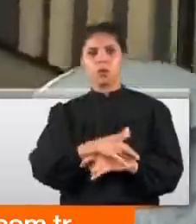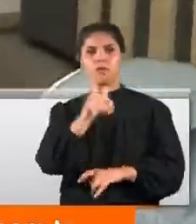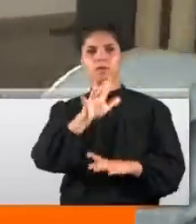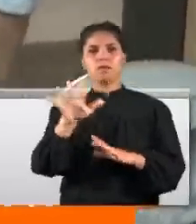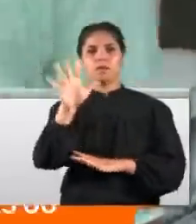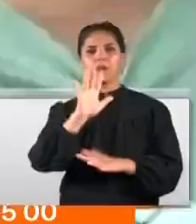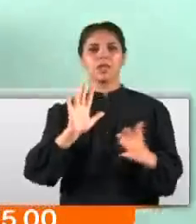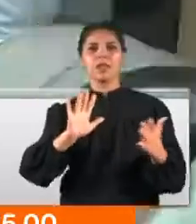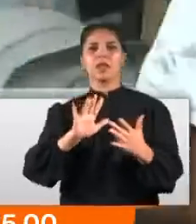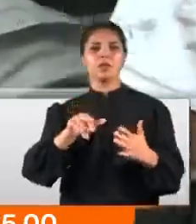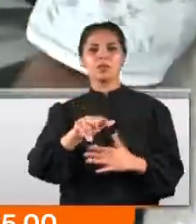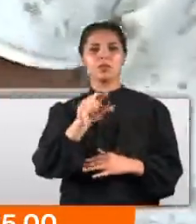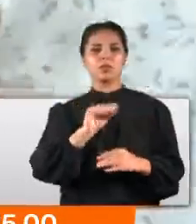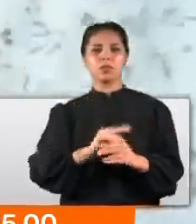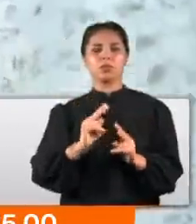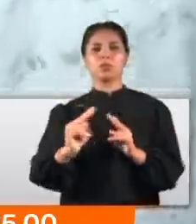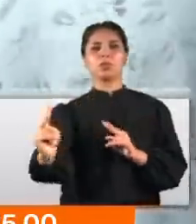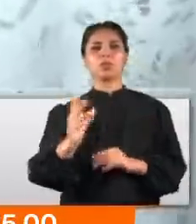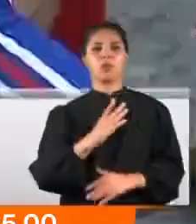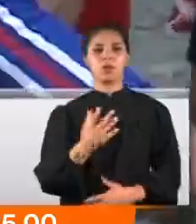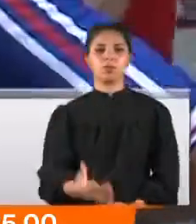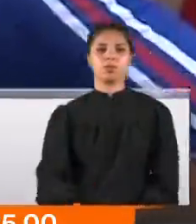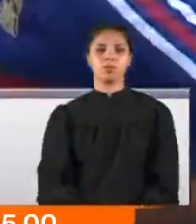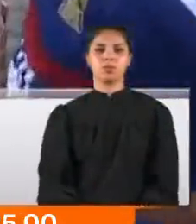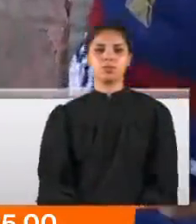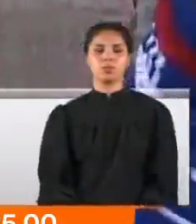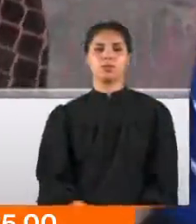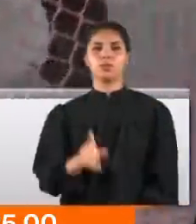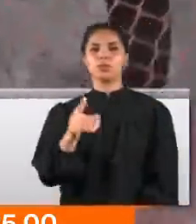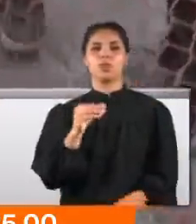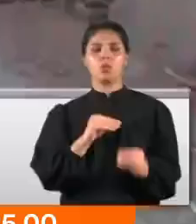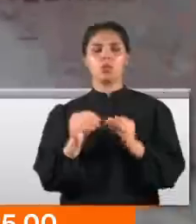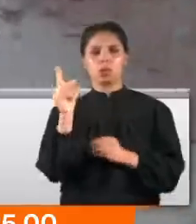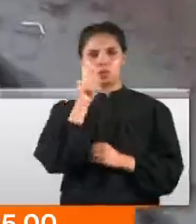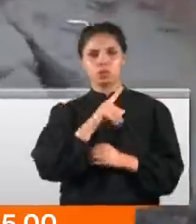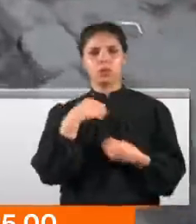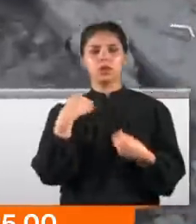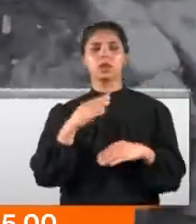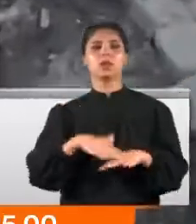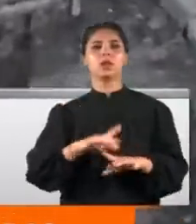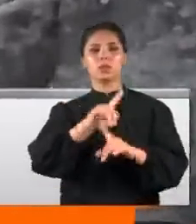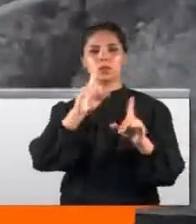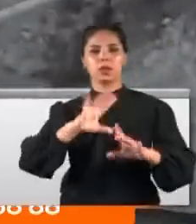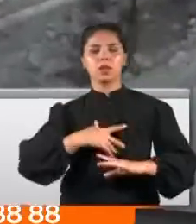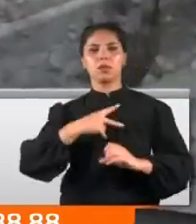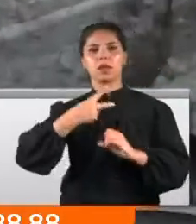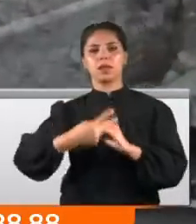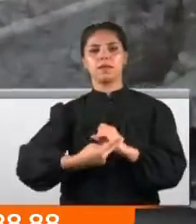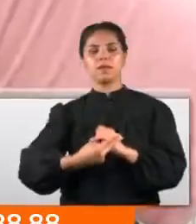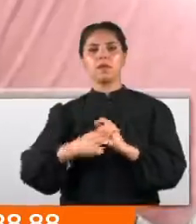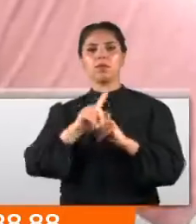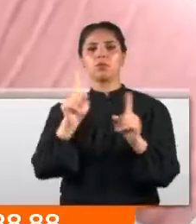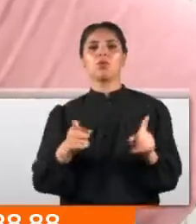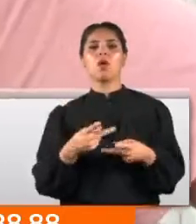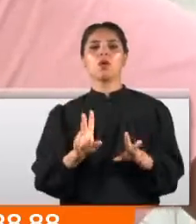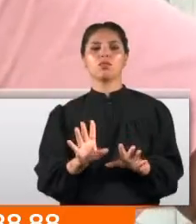karşı tarafa geçmek için kuyruklar oluşturuyor. Çileye dönen çalışma nedeniyle satış yapamayan esnaf 2 haftadır kepenk açmıyor.